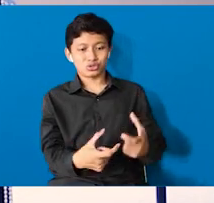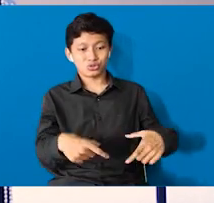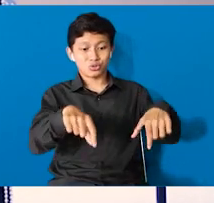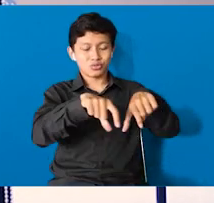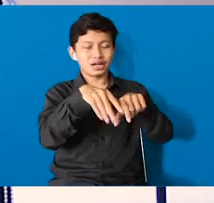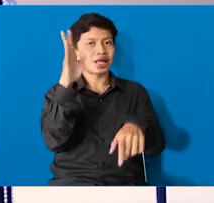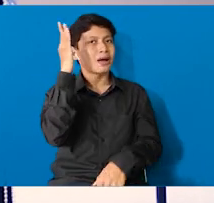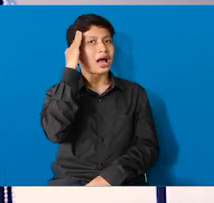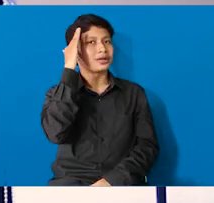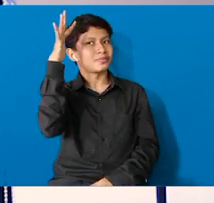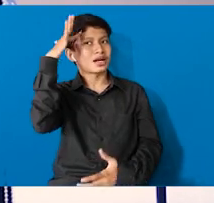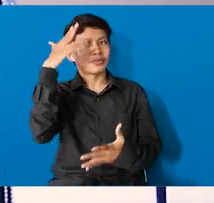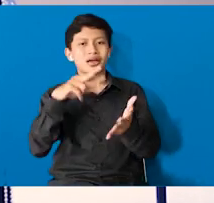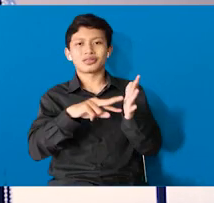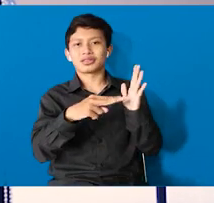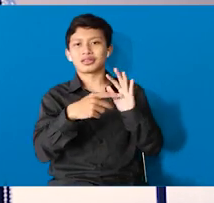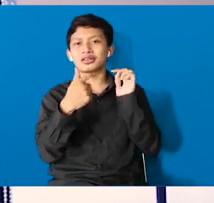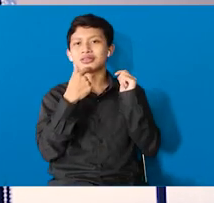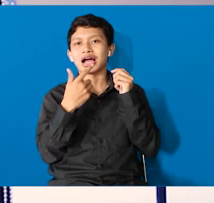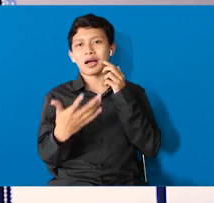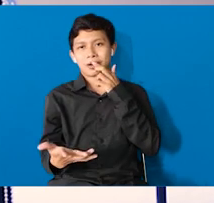kita pahami bahwa